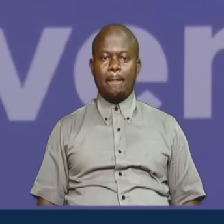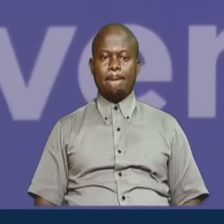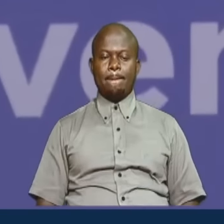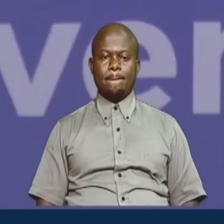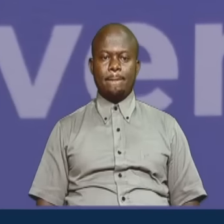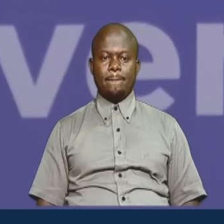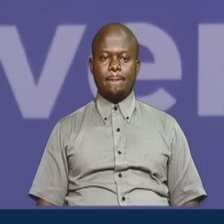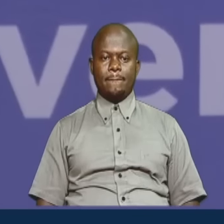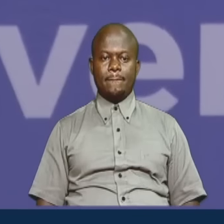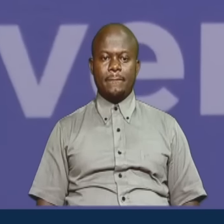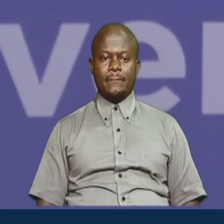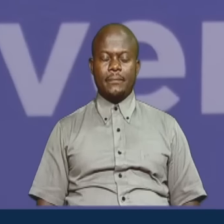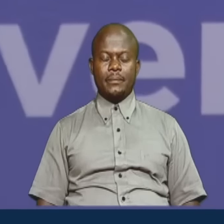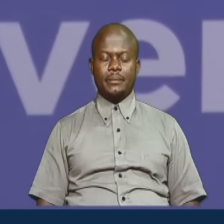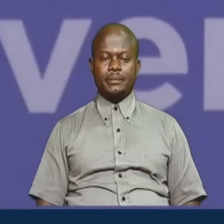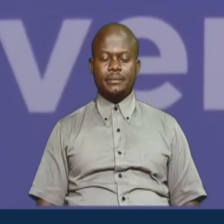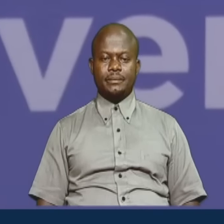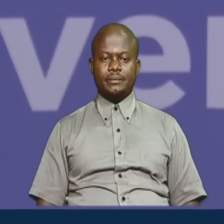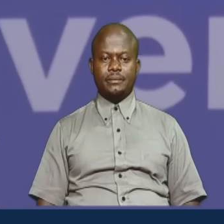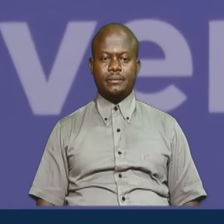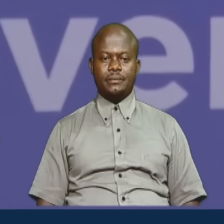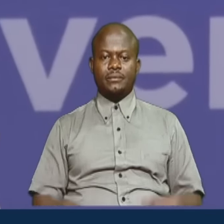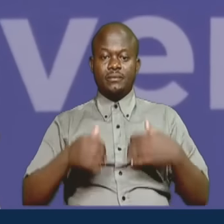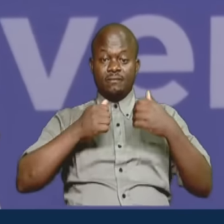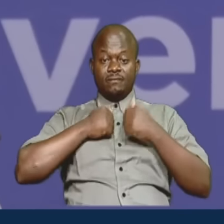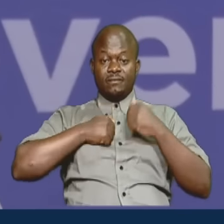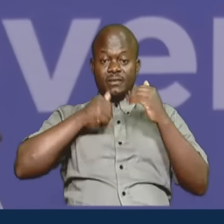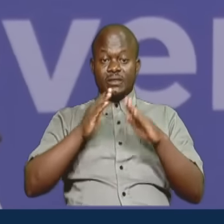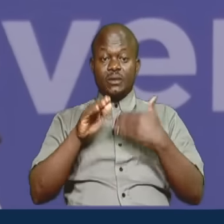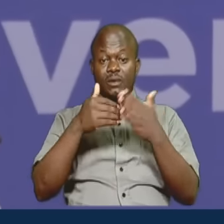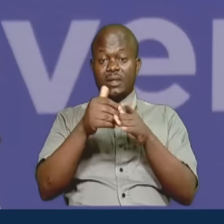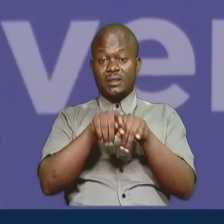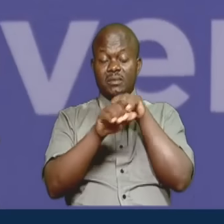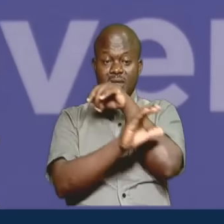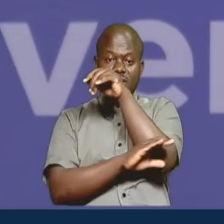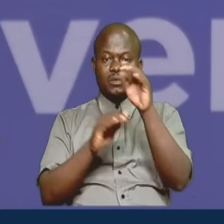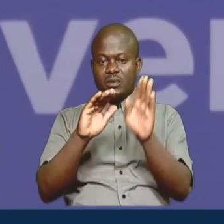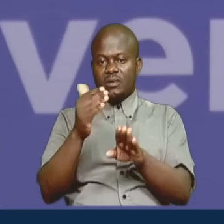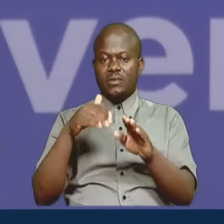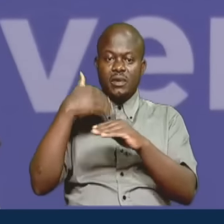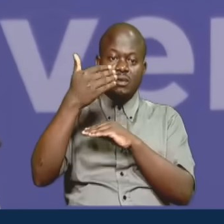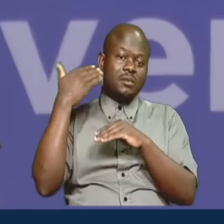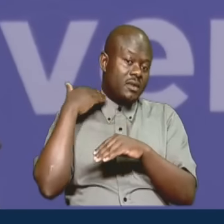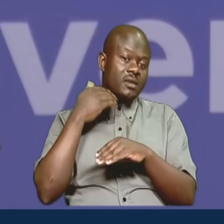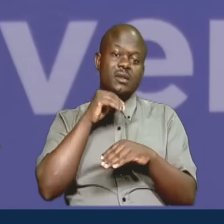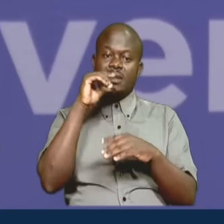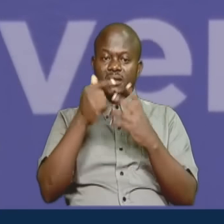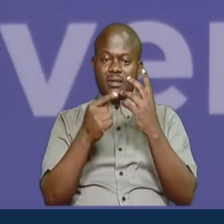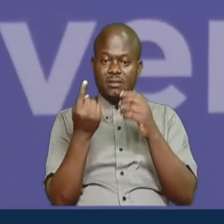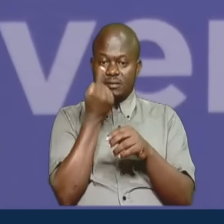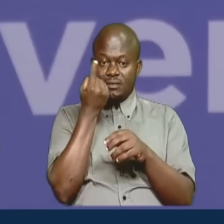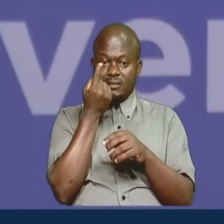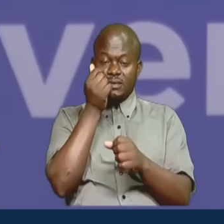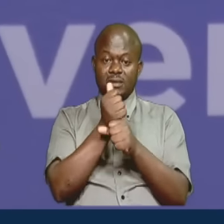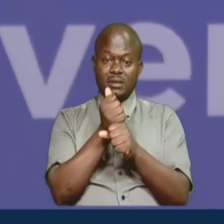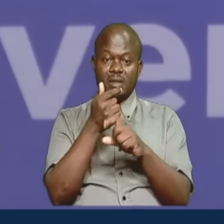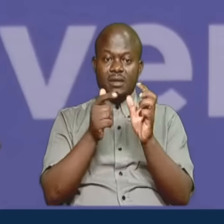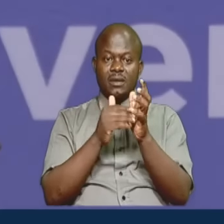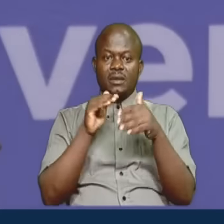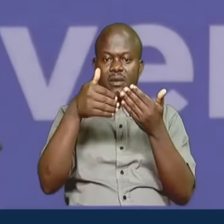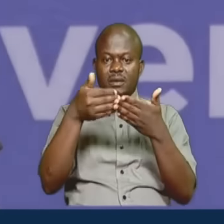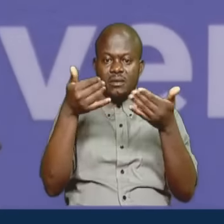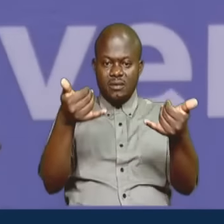dead after the genocide. U Rwanda rwari nk'igihugu gipfuye nyuma ya Jenoside, nta kintu na kimwe cyari kigikora. Ariko kuri ubu